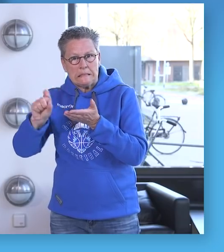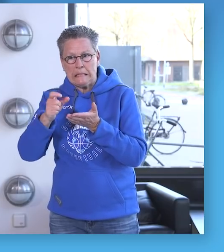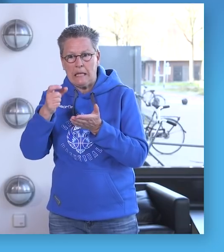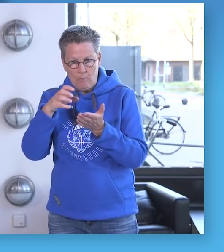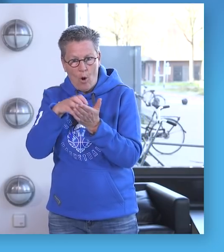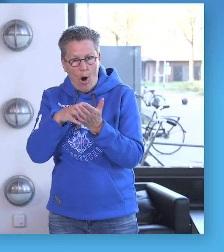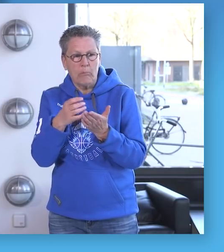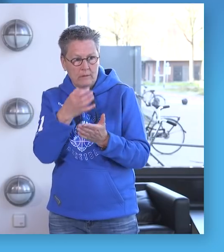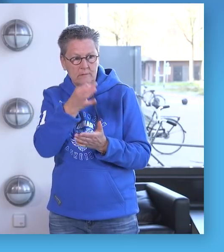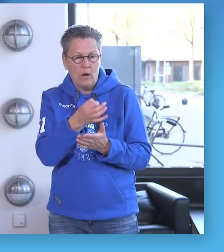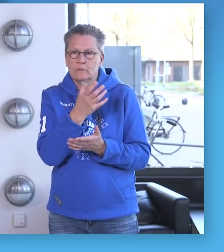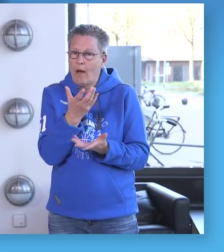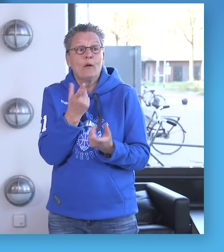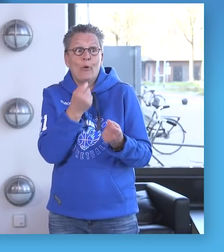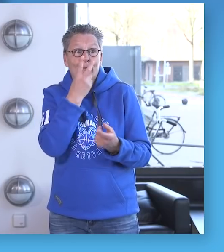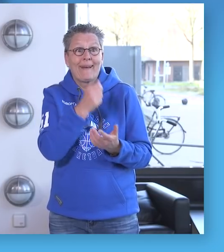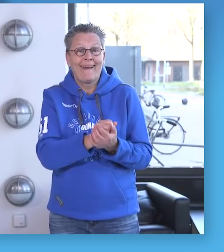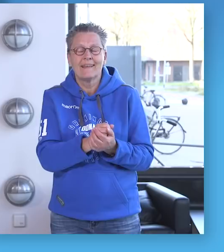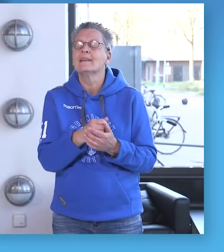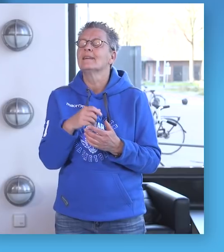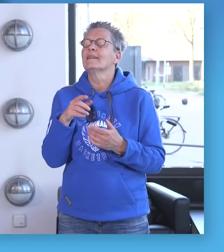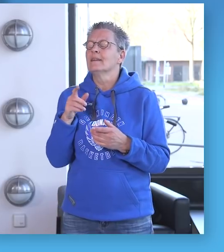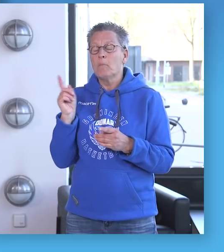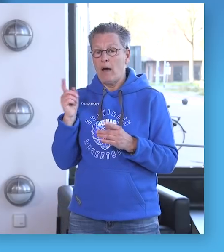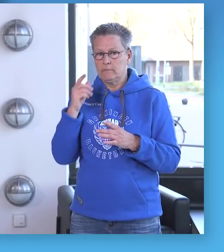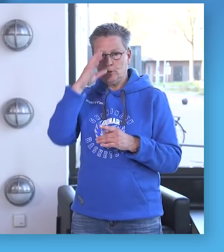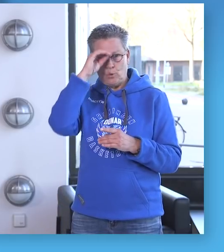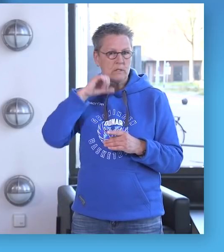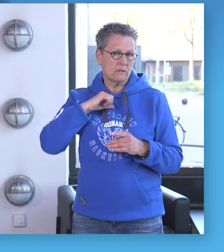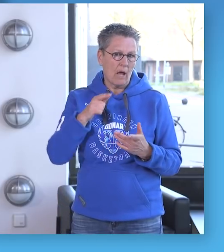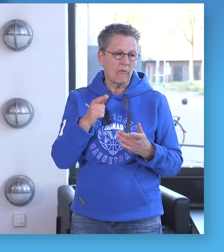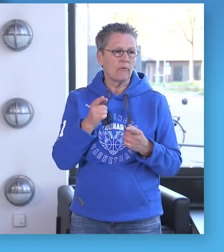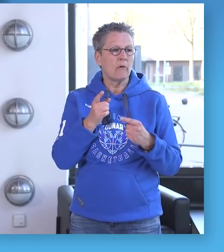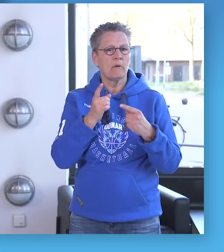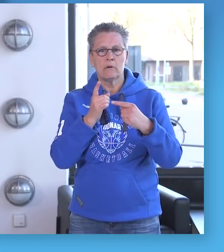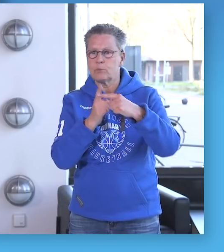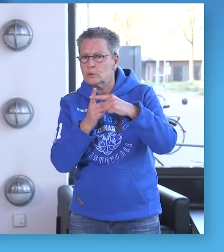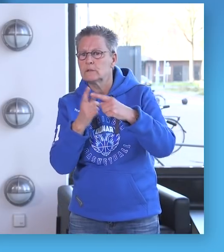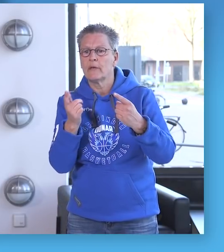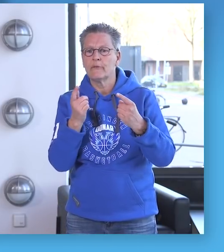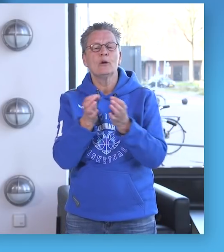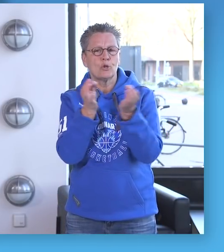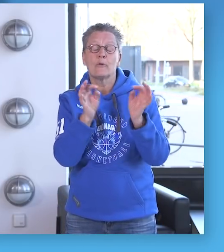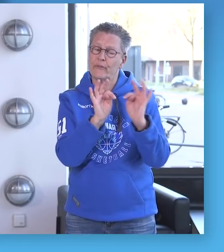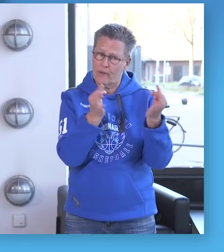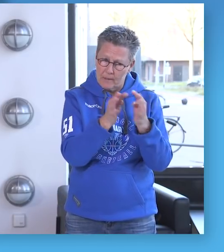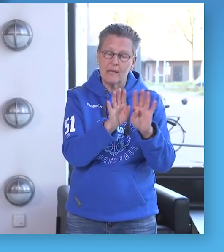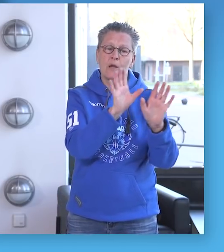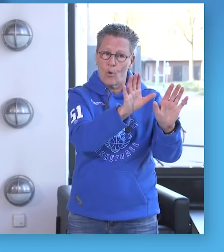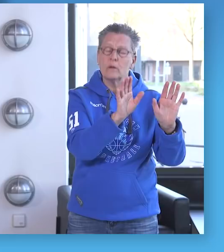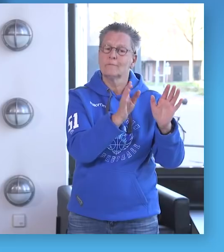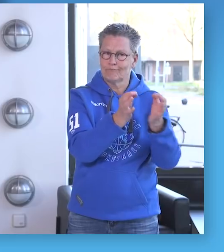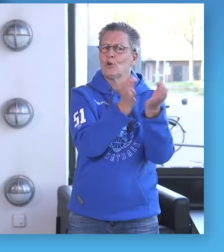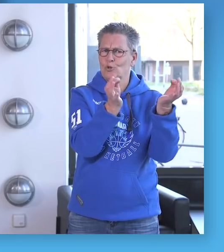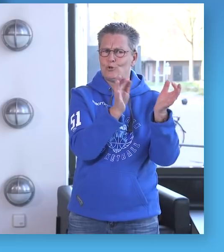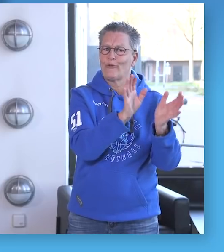thuis. Leuk om naar te kijken. Maar goed, al die jongens zijn positief. Zijn gelukkig ook nog gezond. En hun families zijn ook gezond. Dus in die